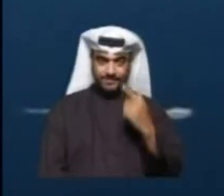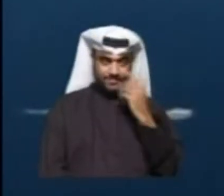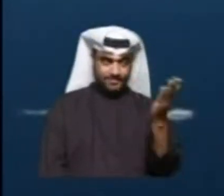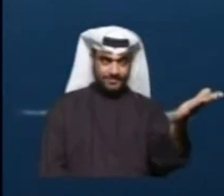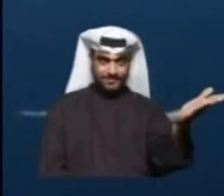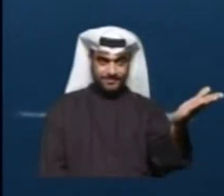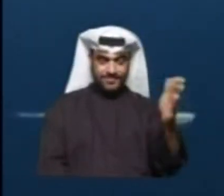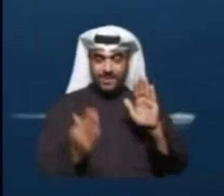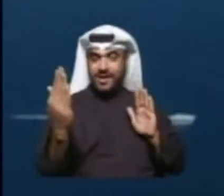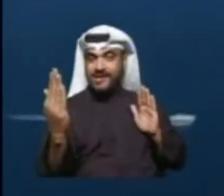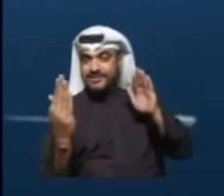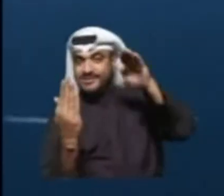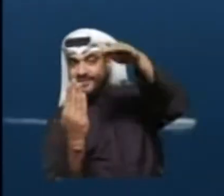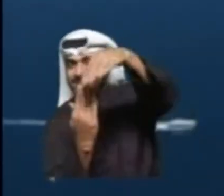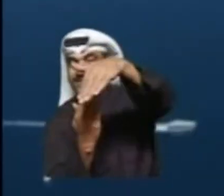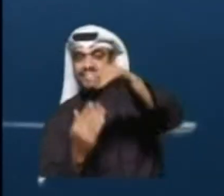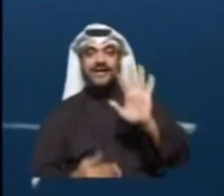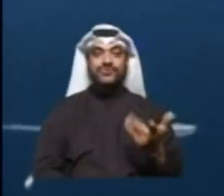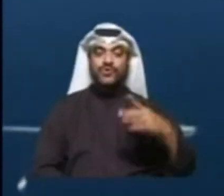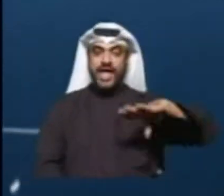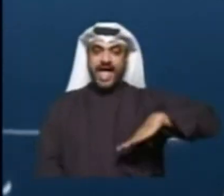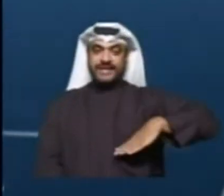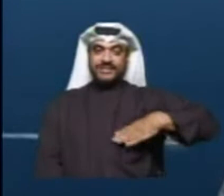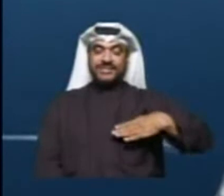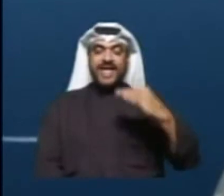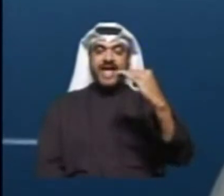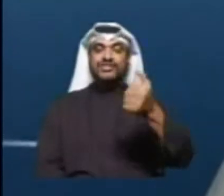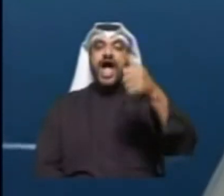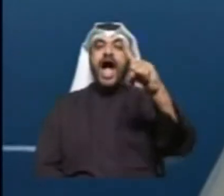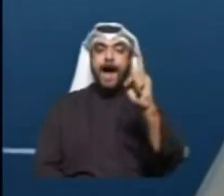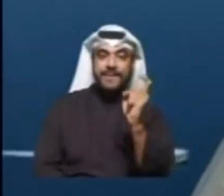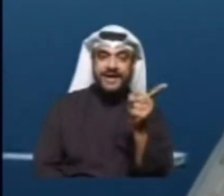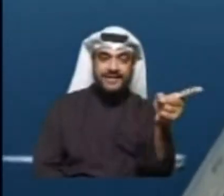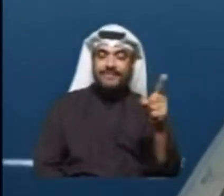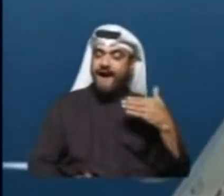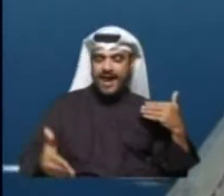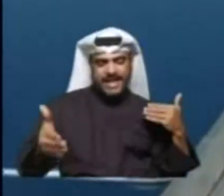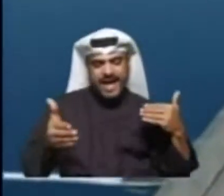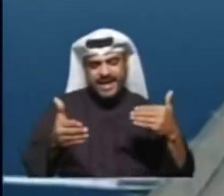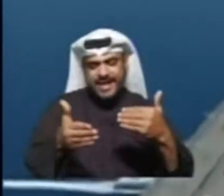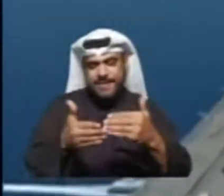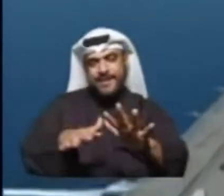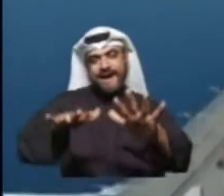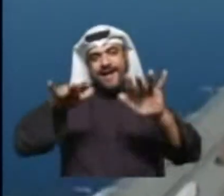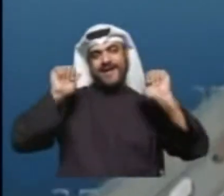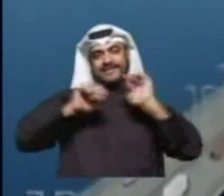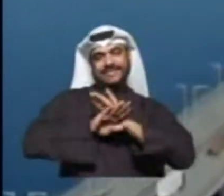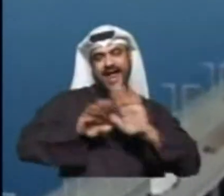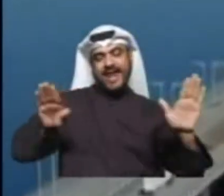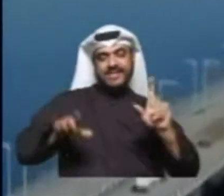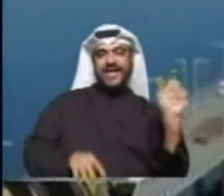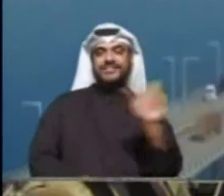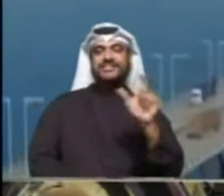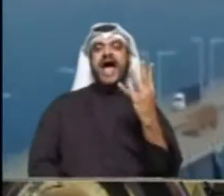مشروع جسر الشيخ جابر الأحمد اقترب إنجازه بشكل كامل. هذا المشروع التنموي